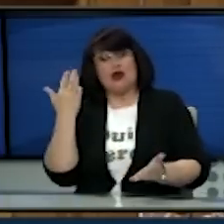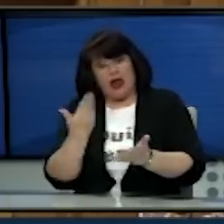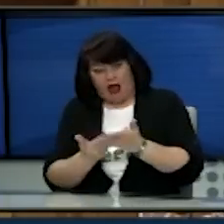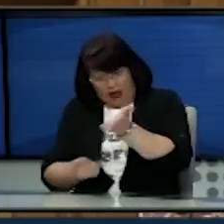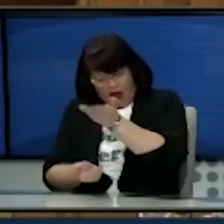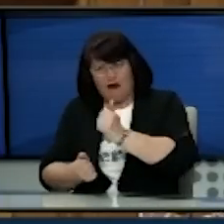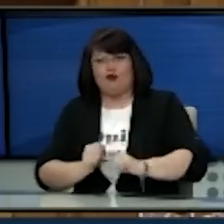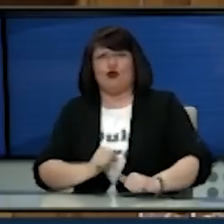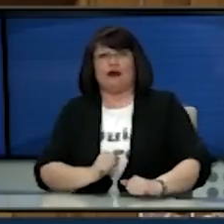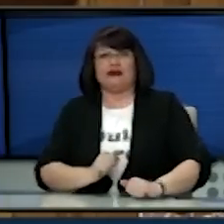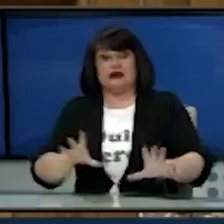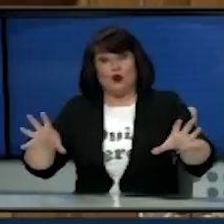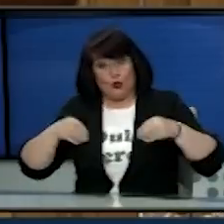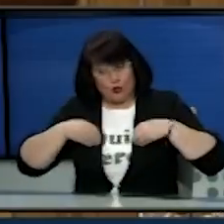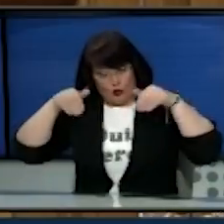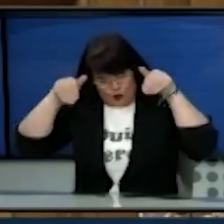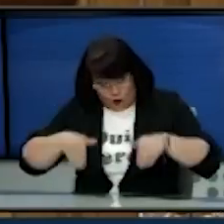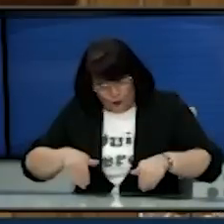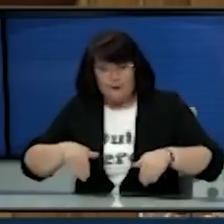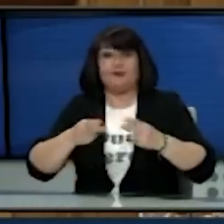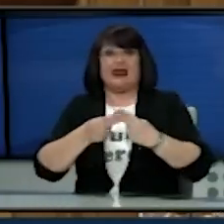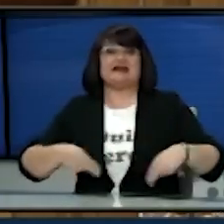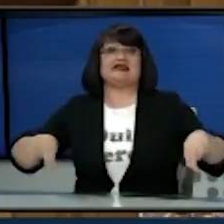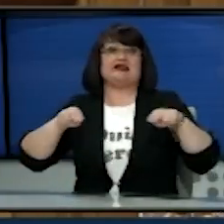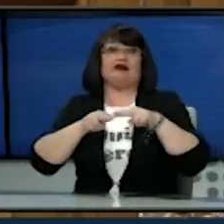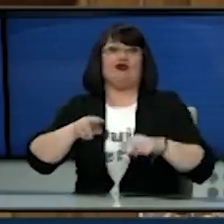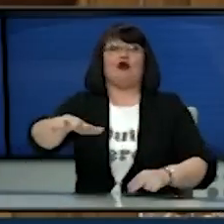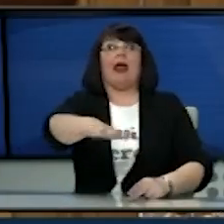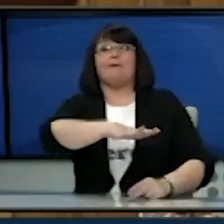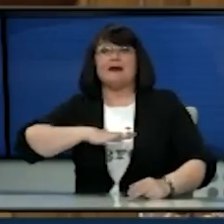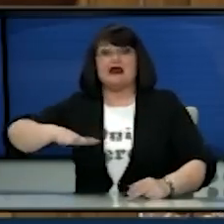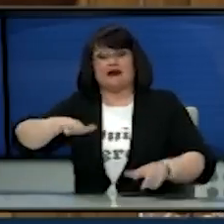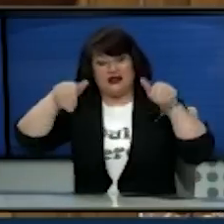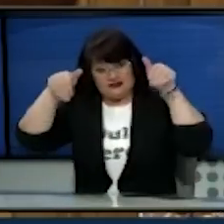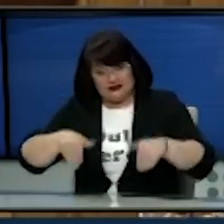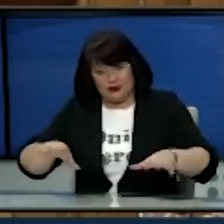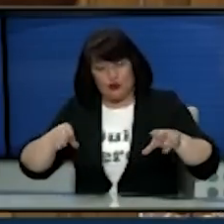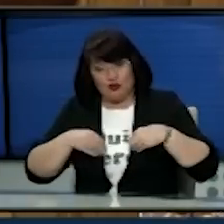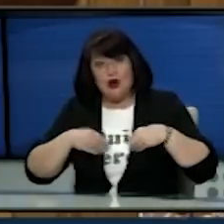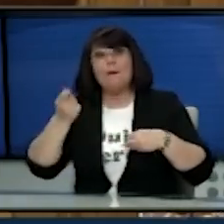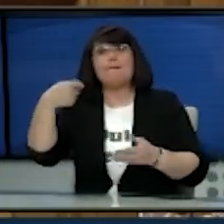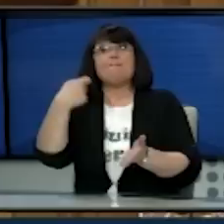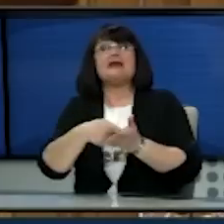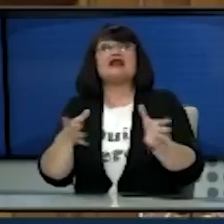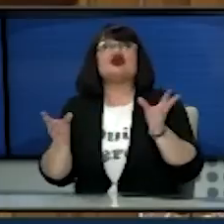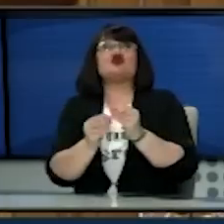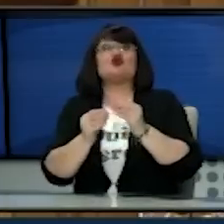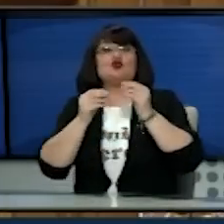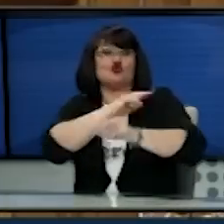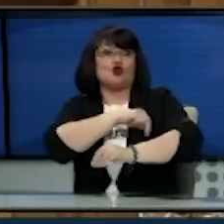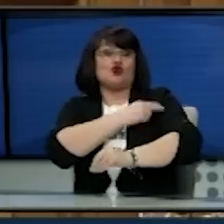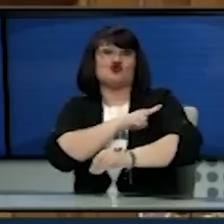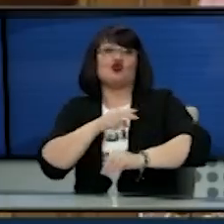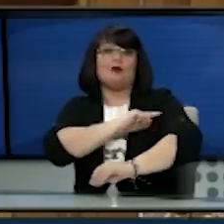Δημοκρατίας. Συμμορφωθείτε με τις αποφάσεις του Συμβουλίου της Επικρατείας και επαναφέρετε τους μισθούς των νοσοκομειακών γιατρών